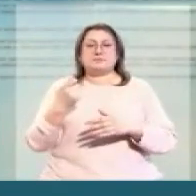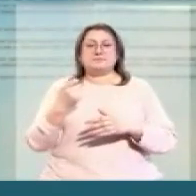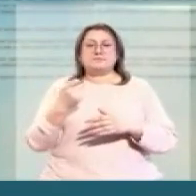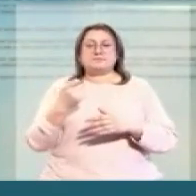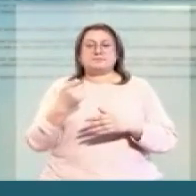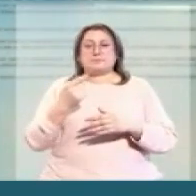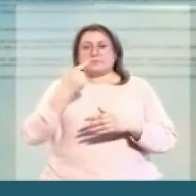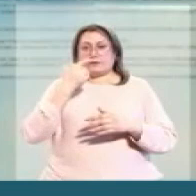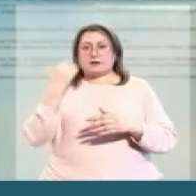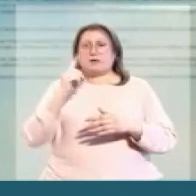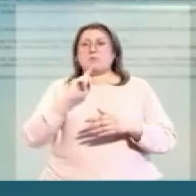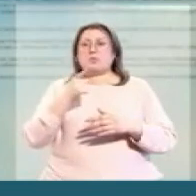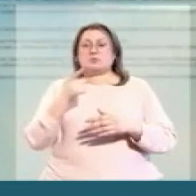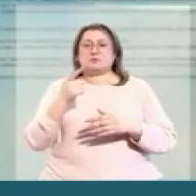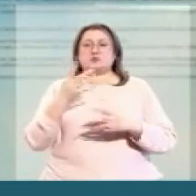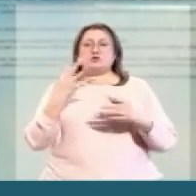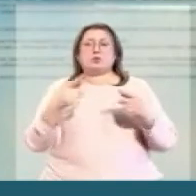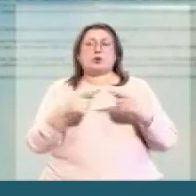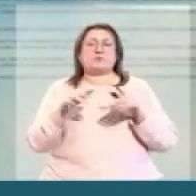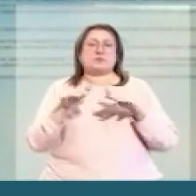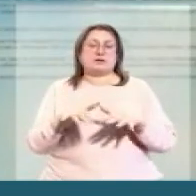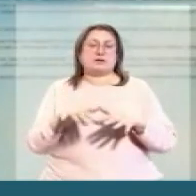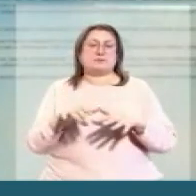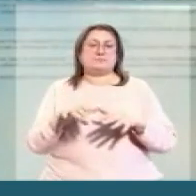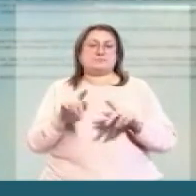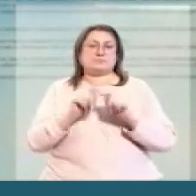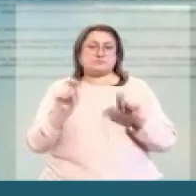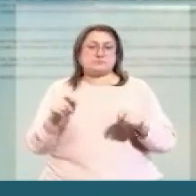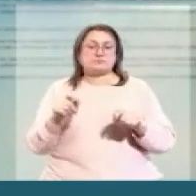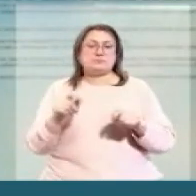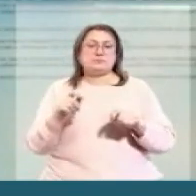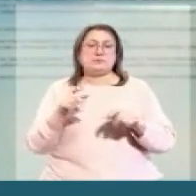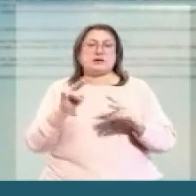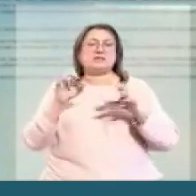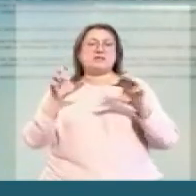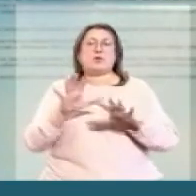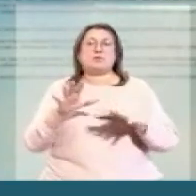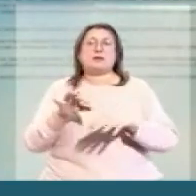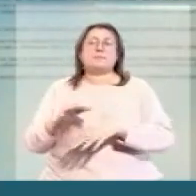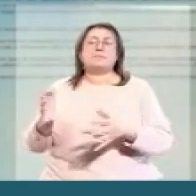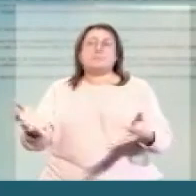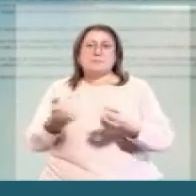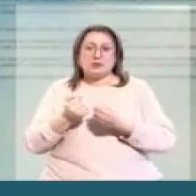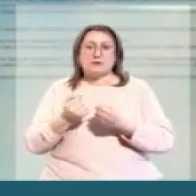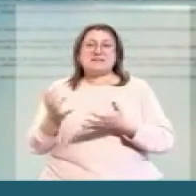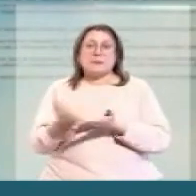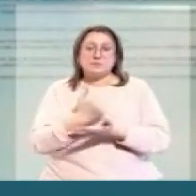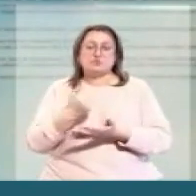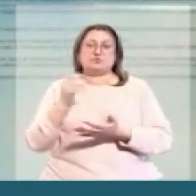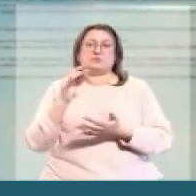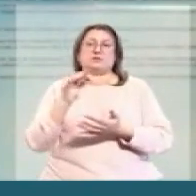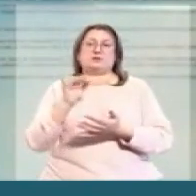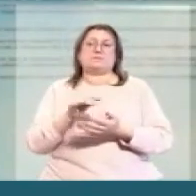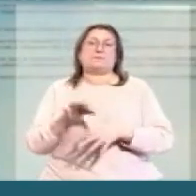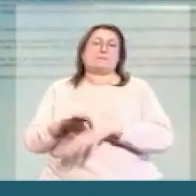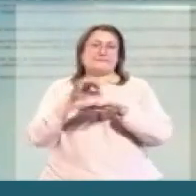есть вот буквально за прошлый год у нас 4 уголовных дела возбуждено за незаконную перевозку, добычу рыбных